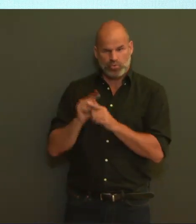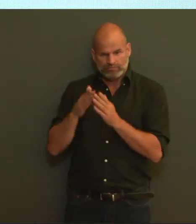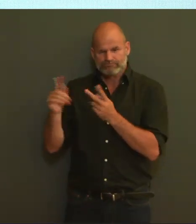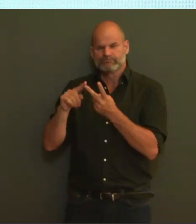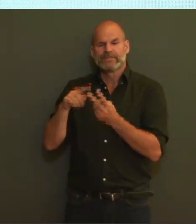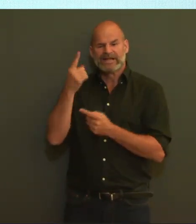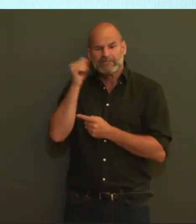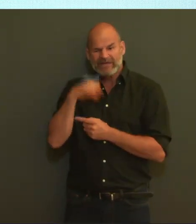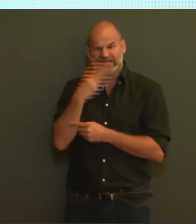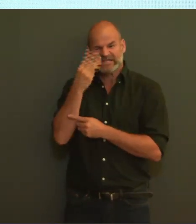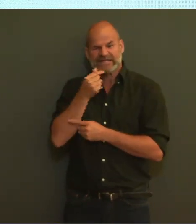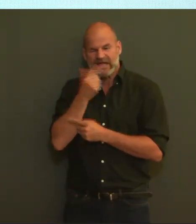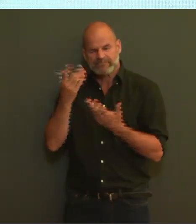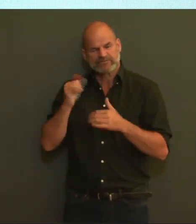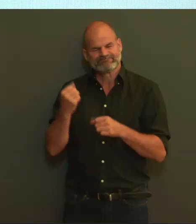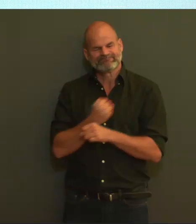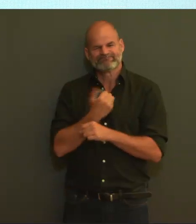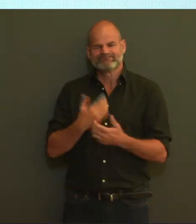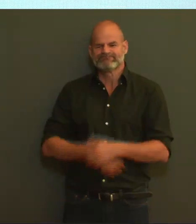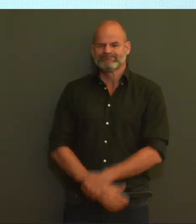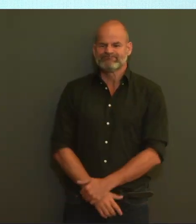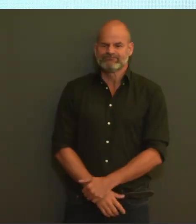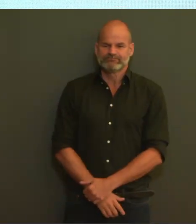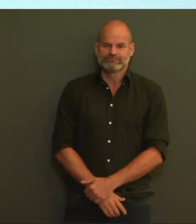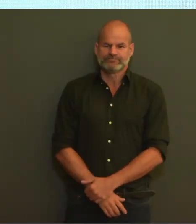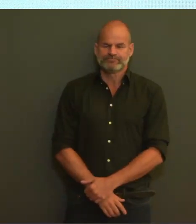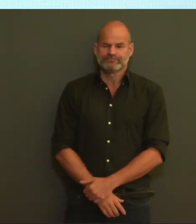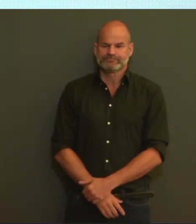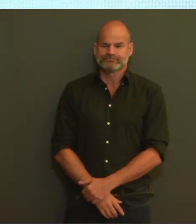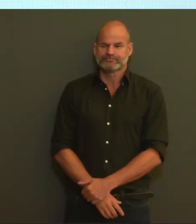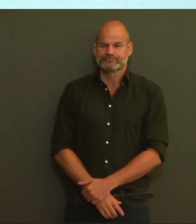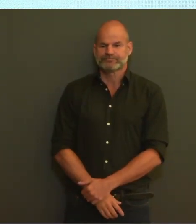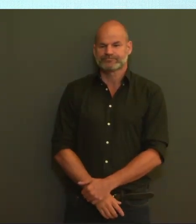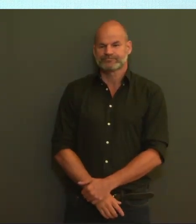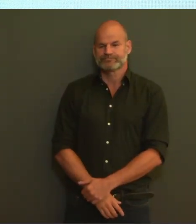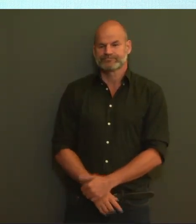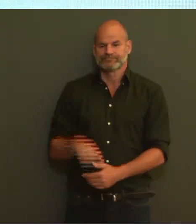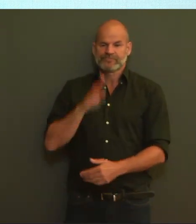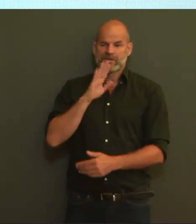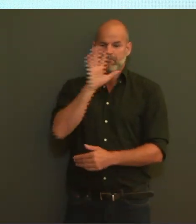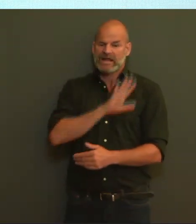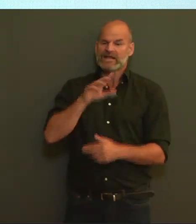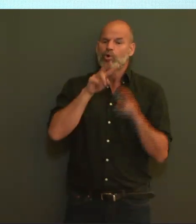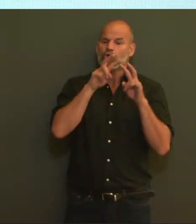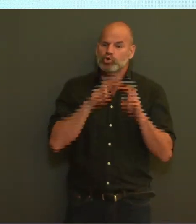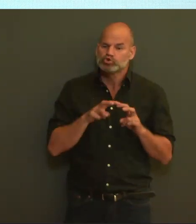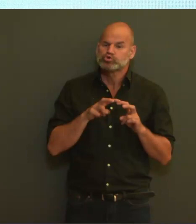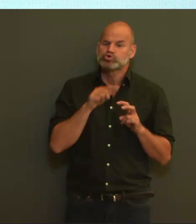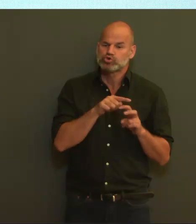Deze Belgische gegevens bevestigen, net als heel wat buitenlandse studies, dat kinderen minder vaak COVID